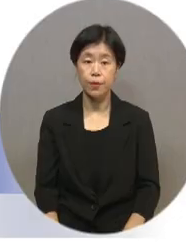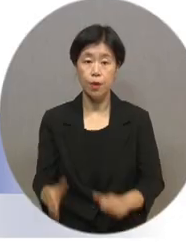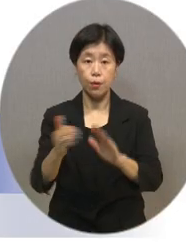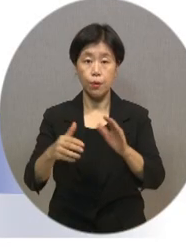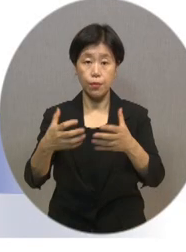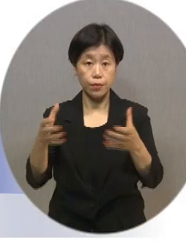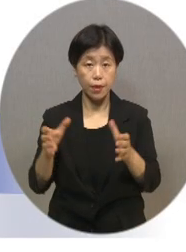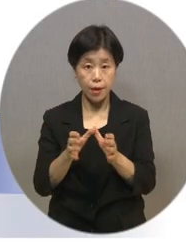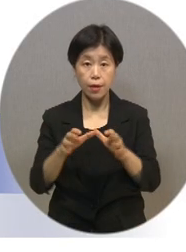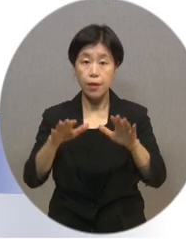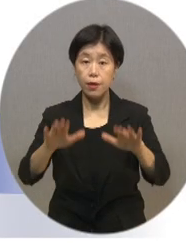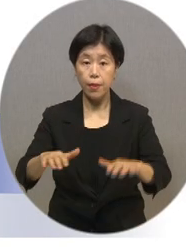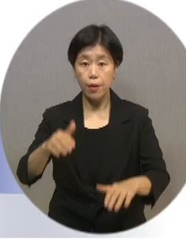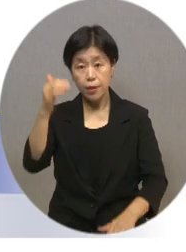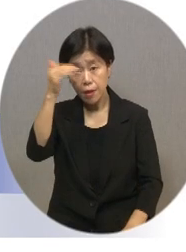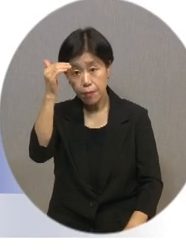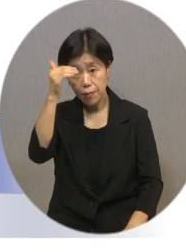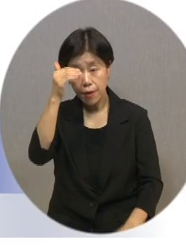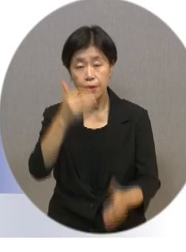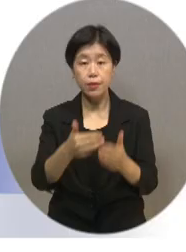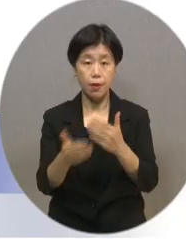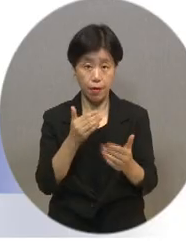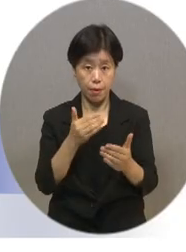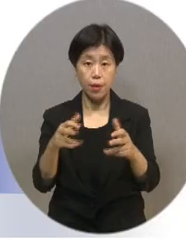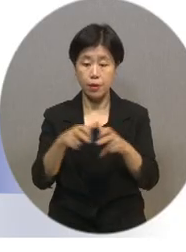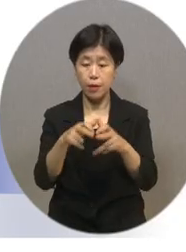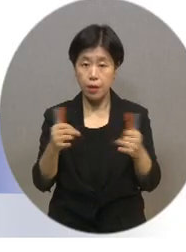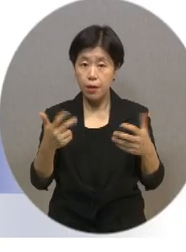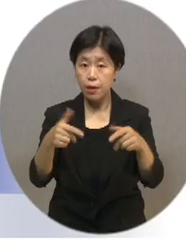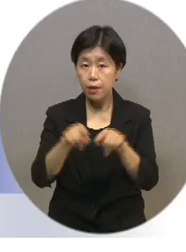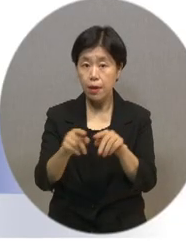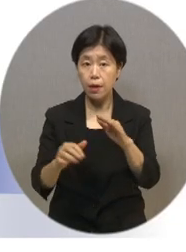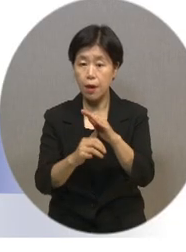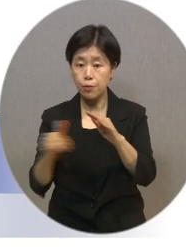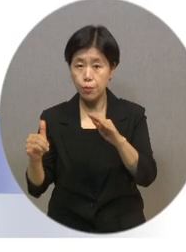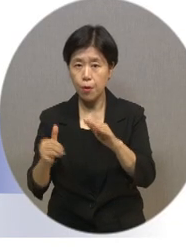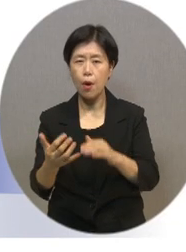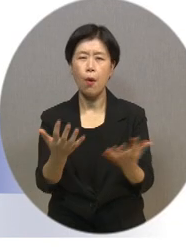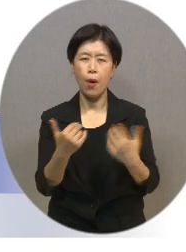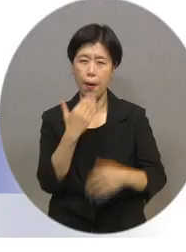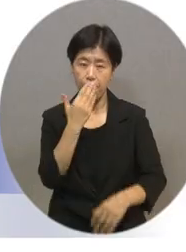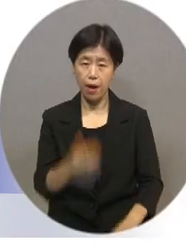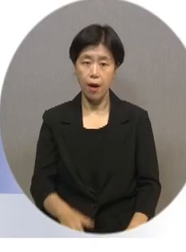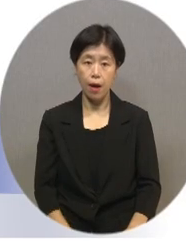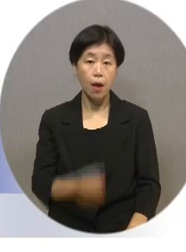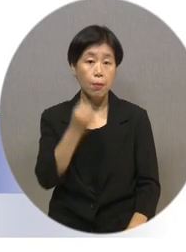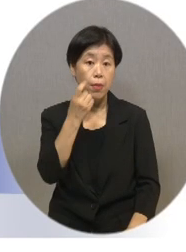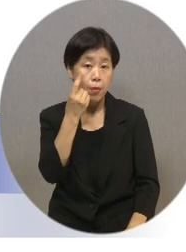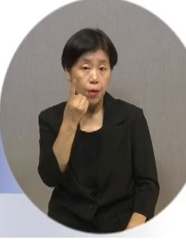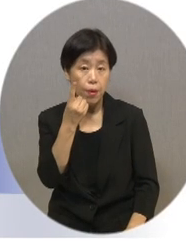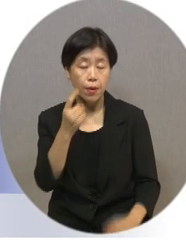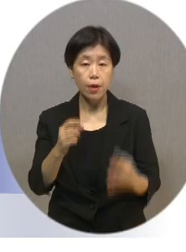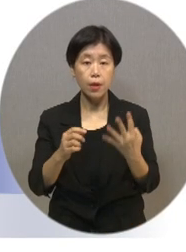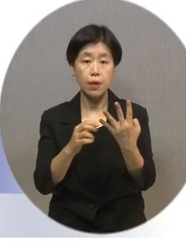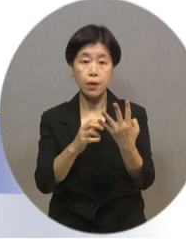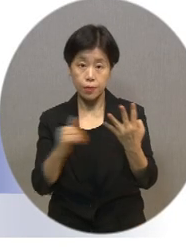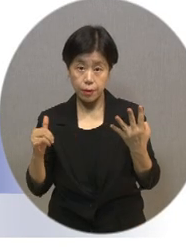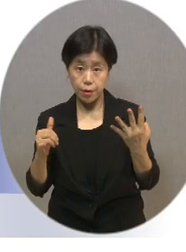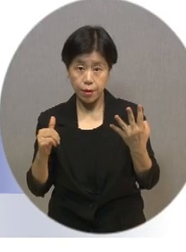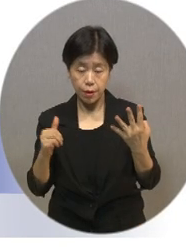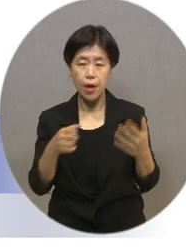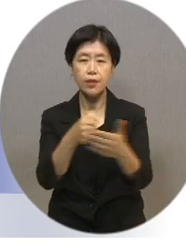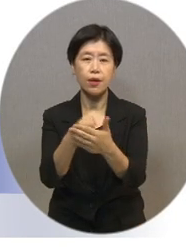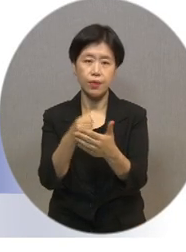국립공원공단은 이번 탐방 체험이 장애인을 동반한 가족의 대상이며 매월네 가족을 선정에 지원한다고